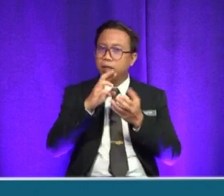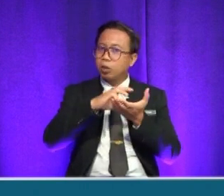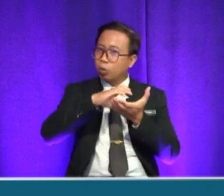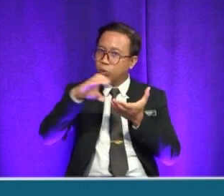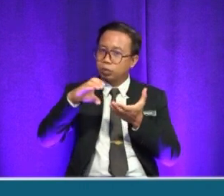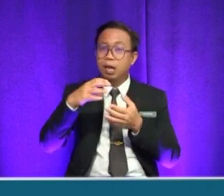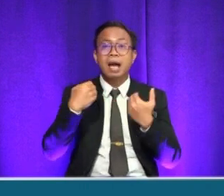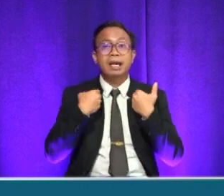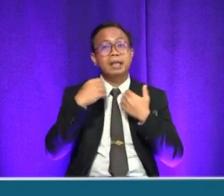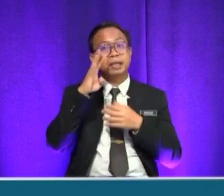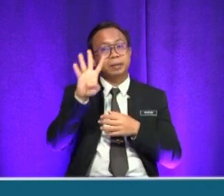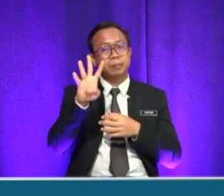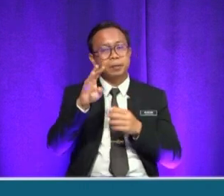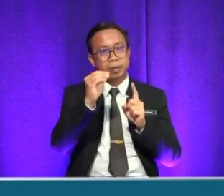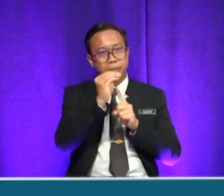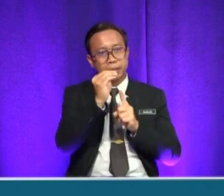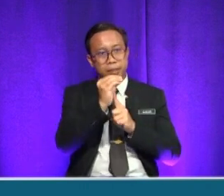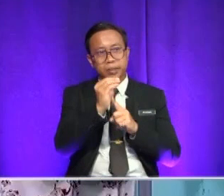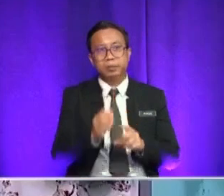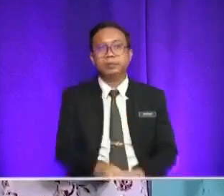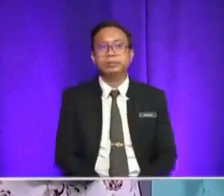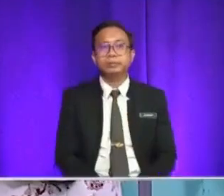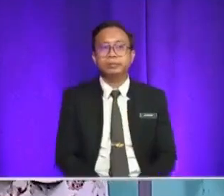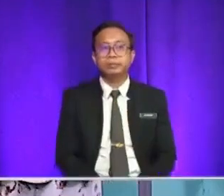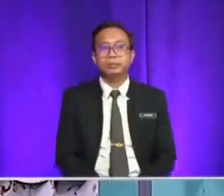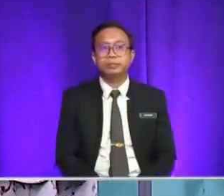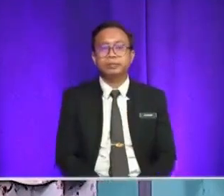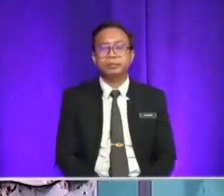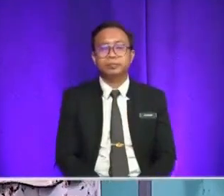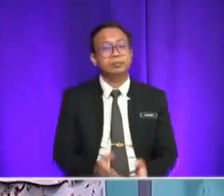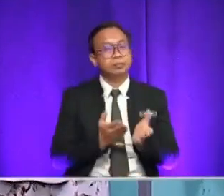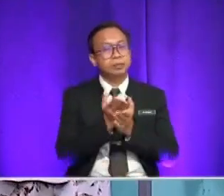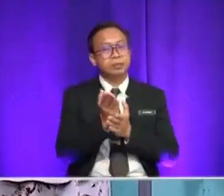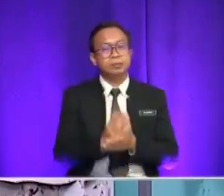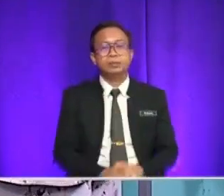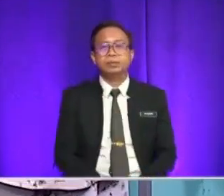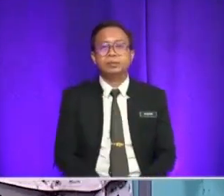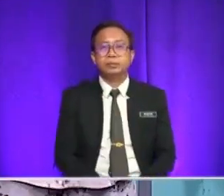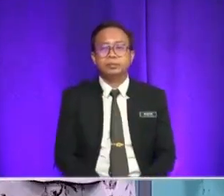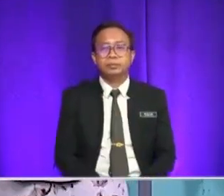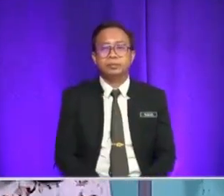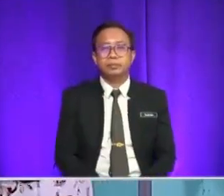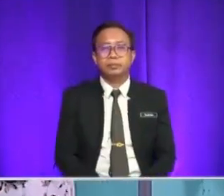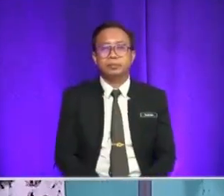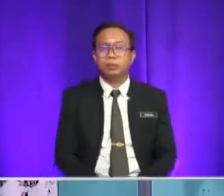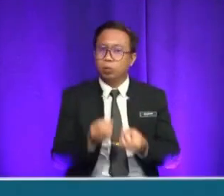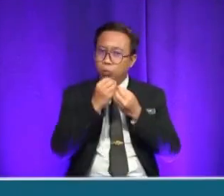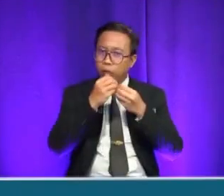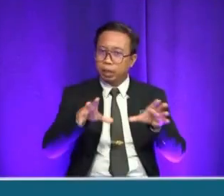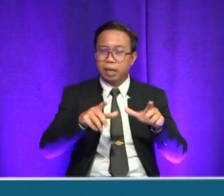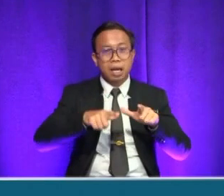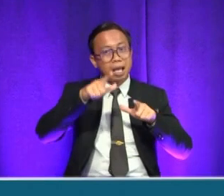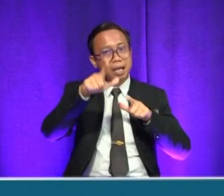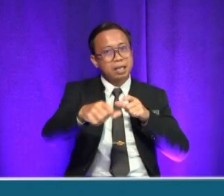ada 4 markah. Ada 1, 2, 3 dan 4. Oh ya. Okey, kita terus ya. Okey, huraikan langkah kerja